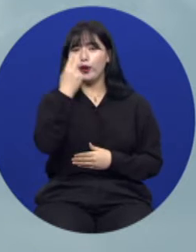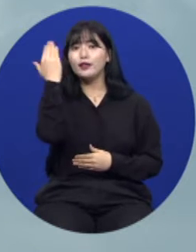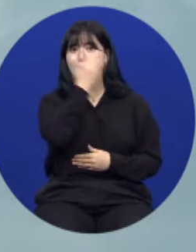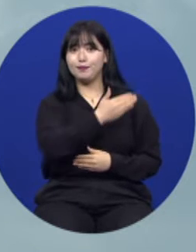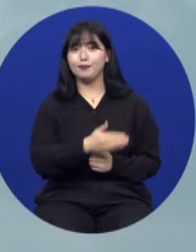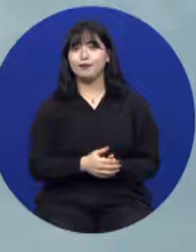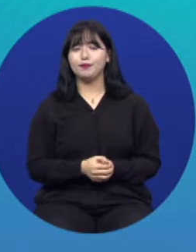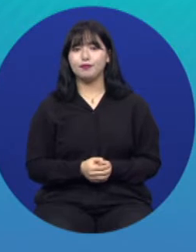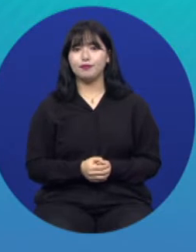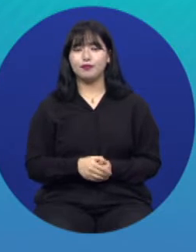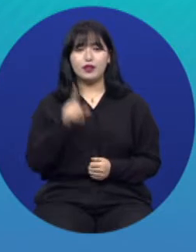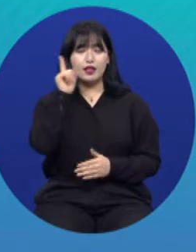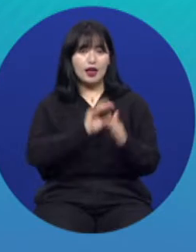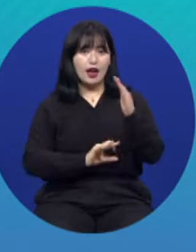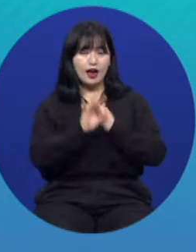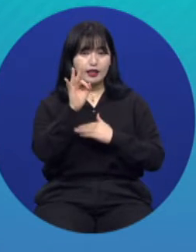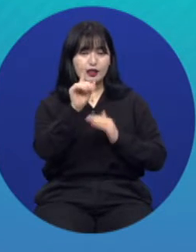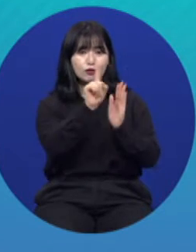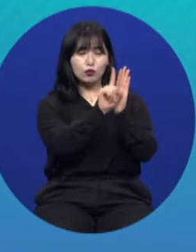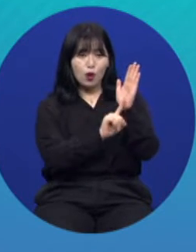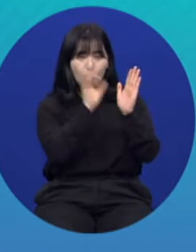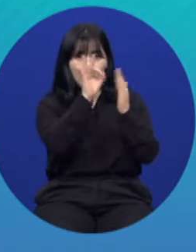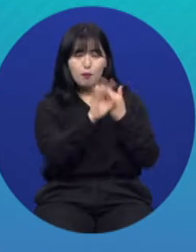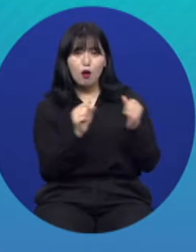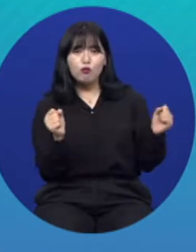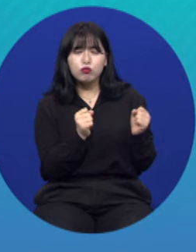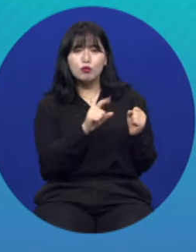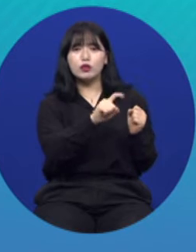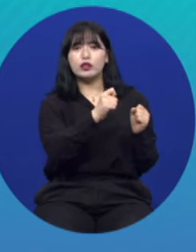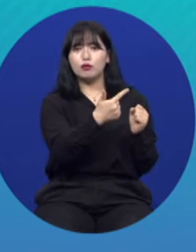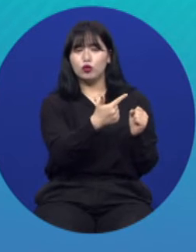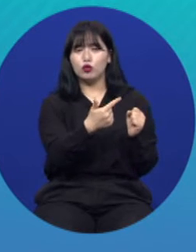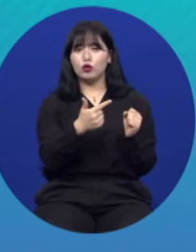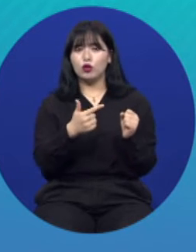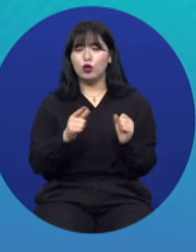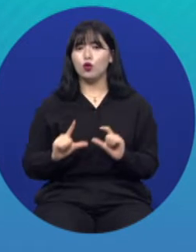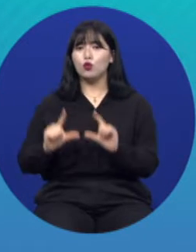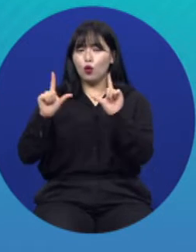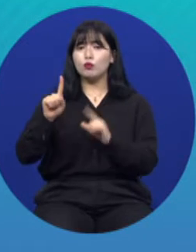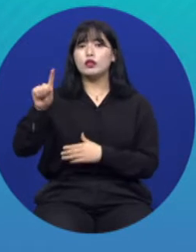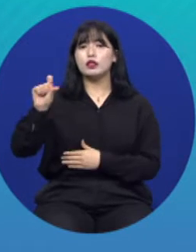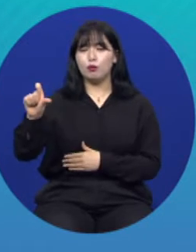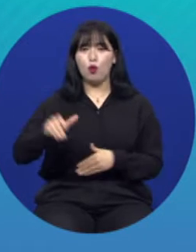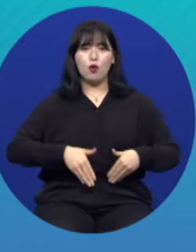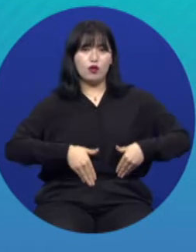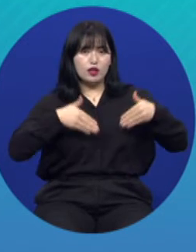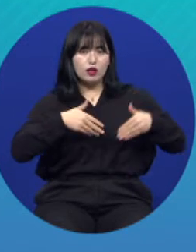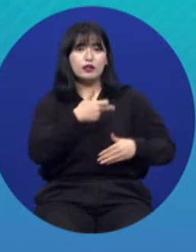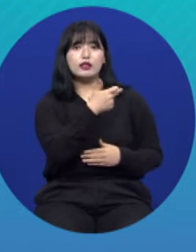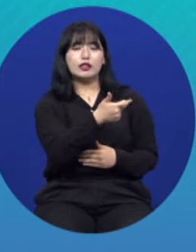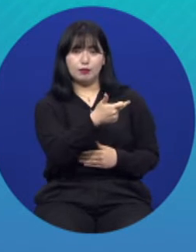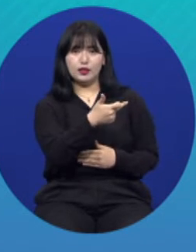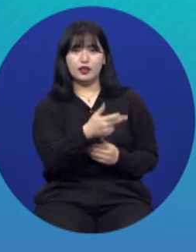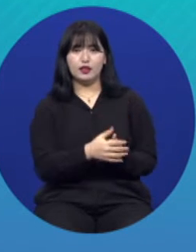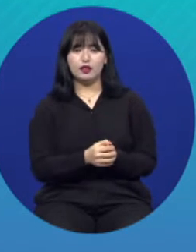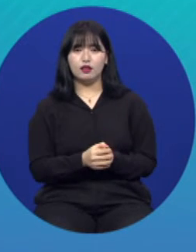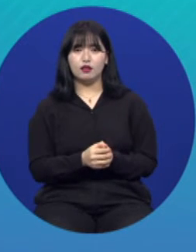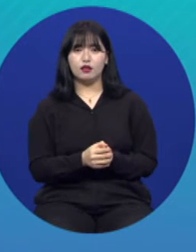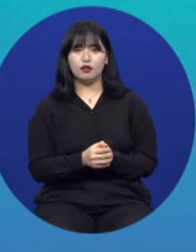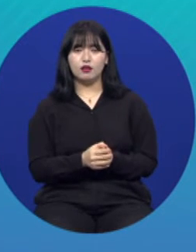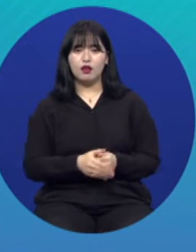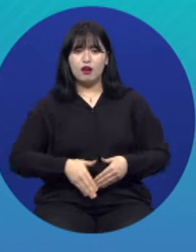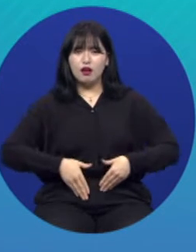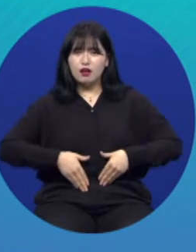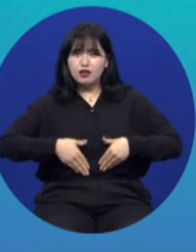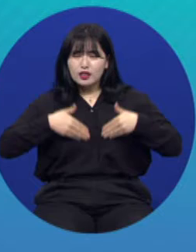씁니다 내일 아침 최저기온 보시면 북부지역 16도 동구지역 c 보도 남부지역 17 돌을 보이 겠는데요